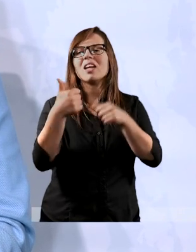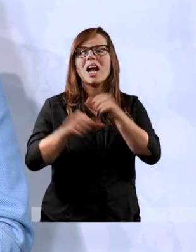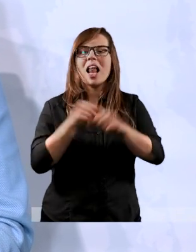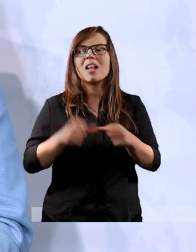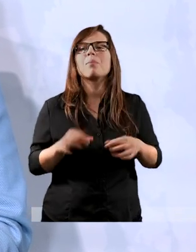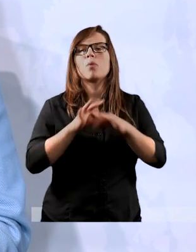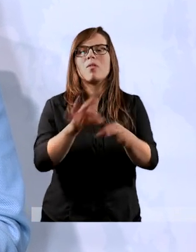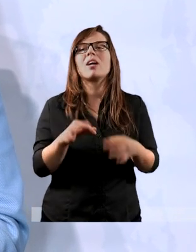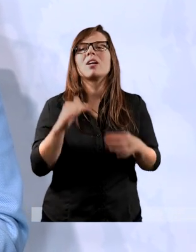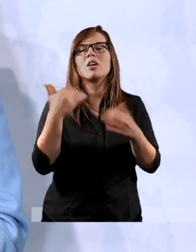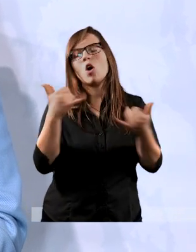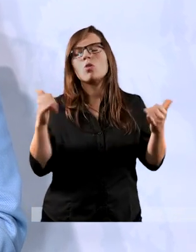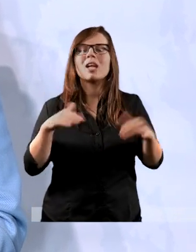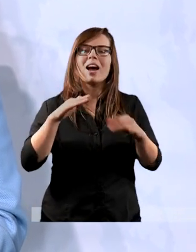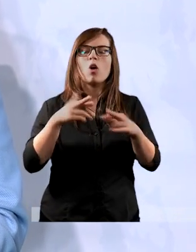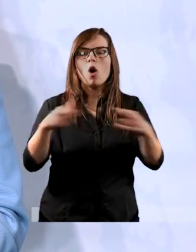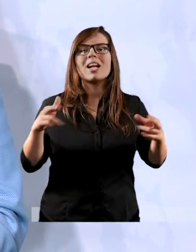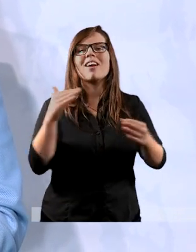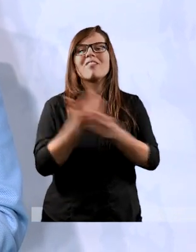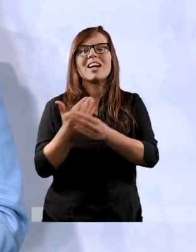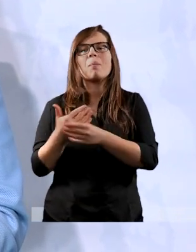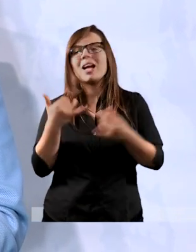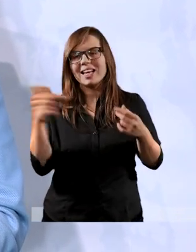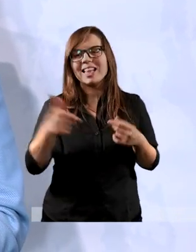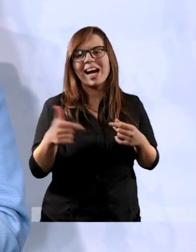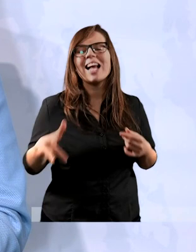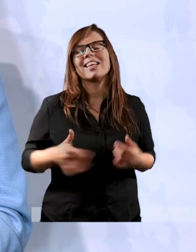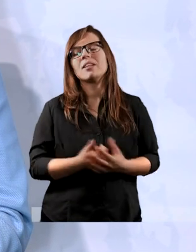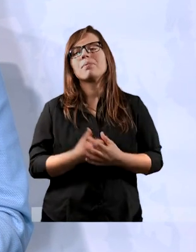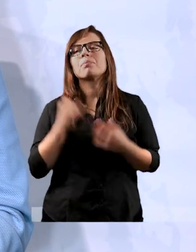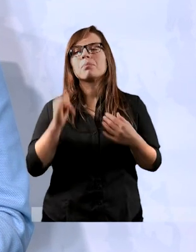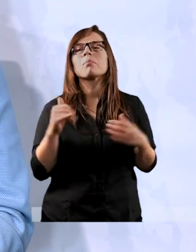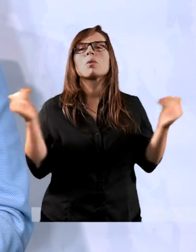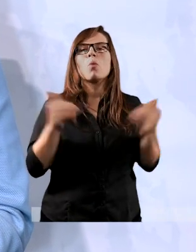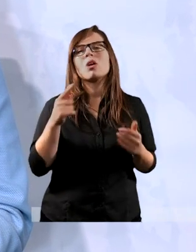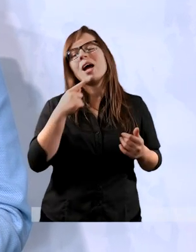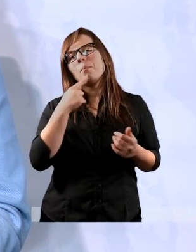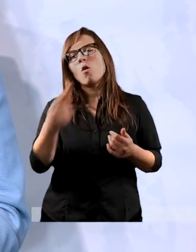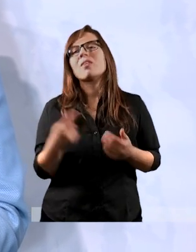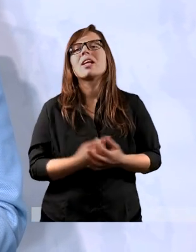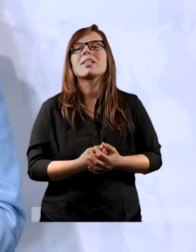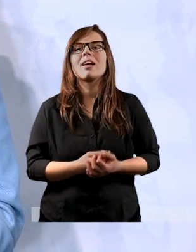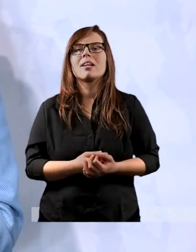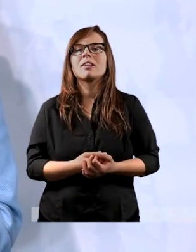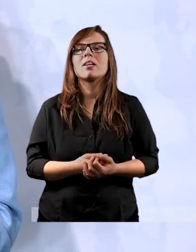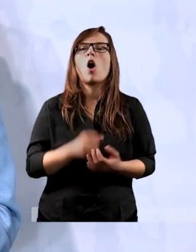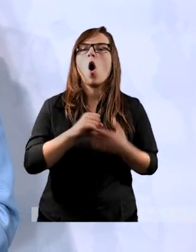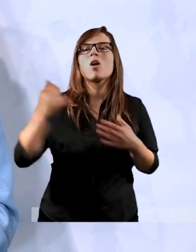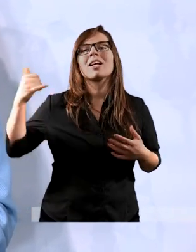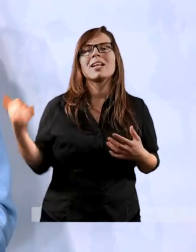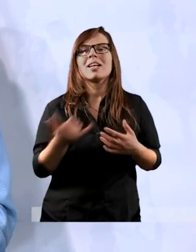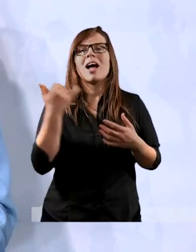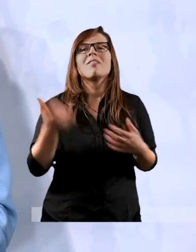21 lat prowadzę różnego rodzaju interesy i można powiedzieć, od